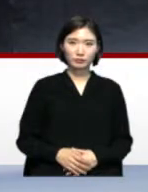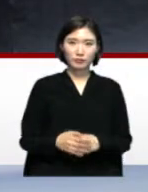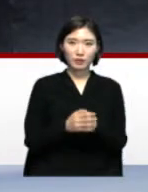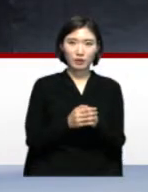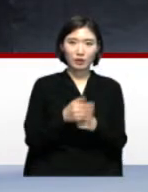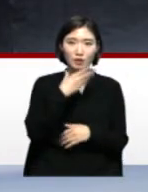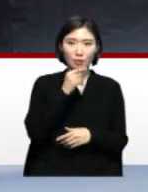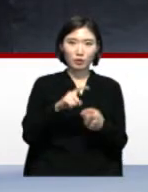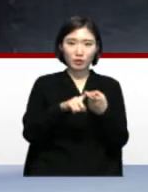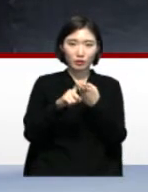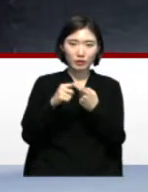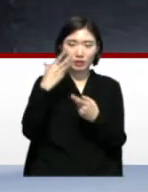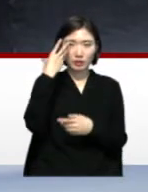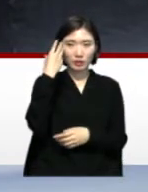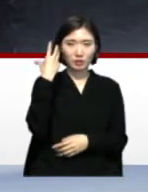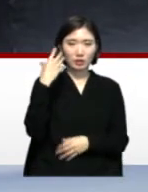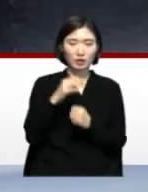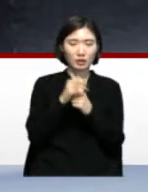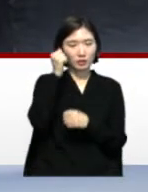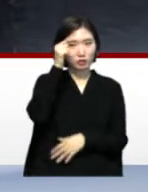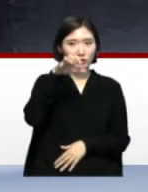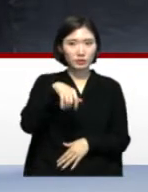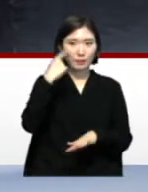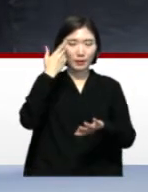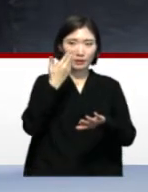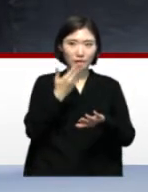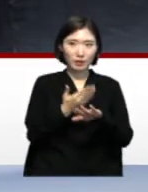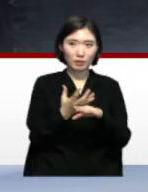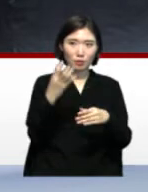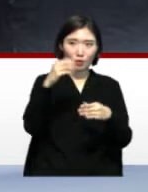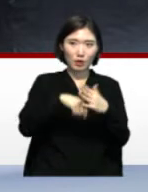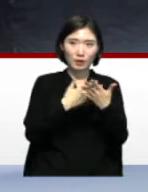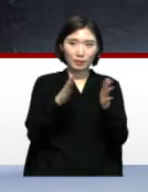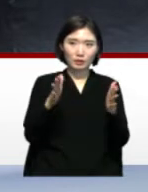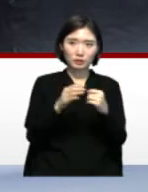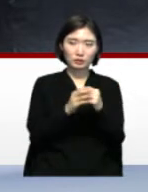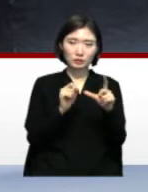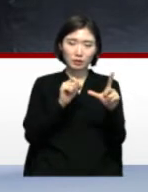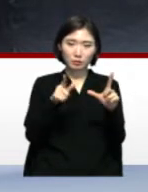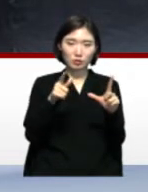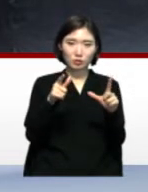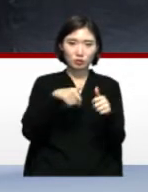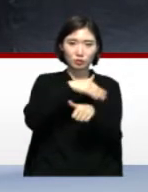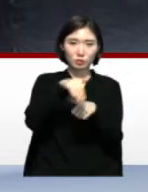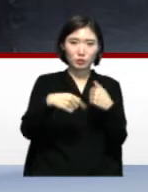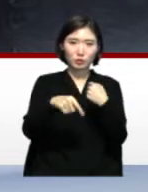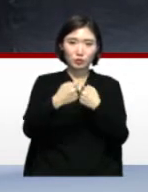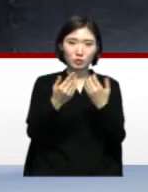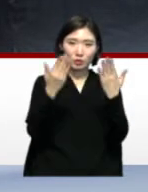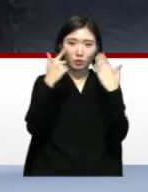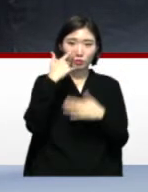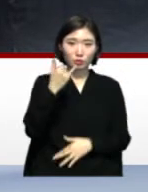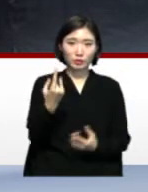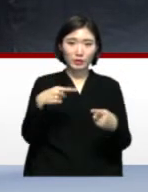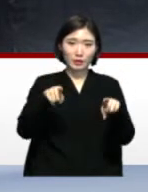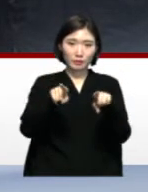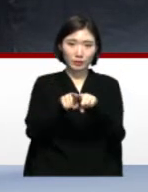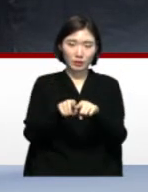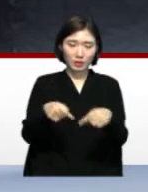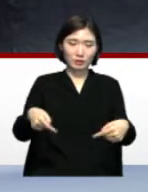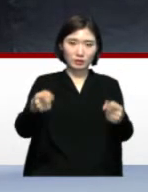동소문동 행복연합 기숙사 반대. 이제는 해당 아파트의 다수 주민들과 인근 초등학교 학부모들까지